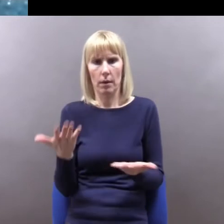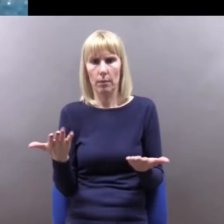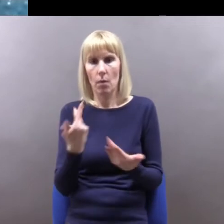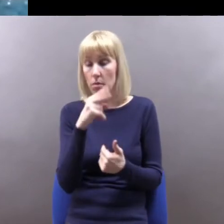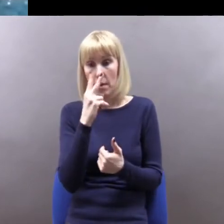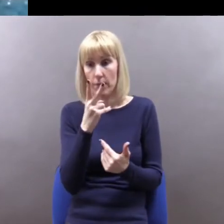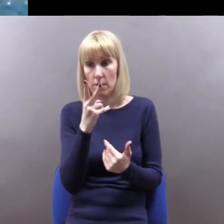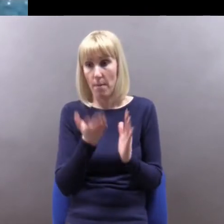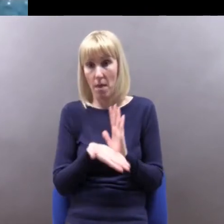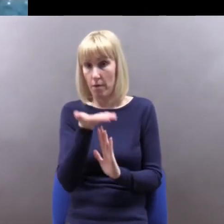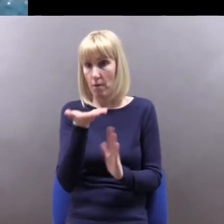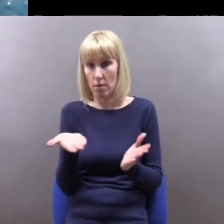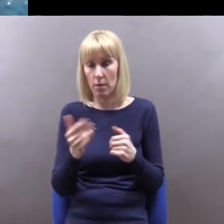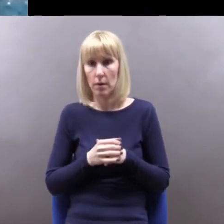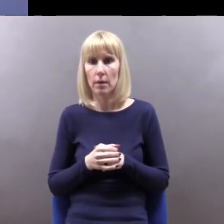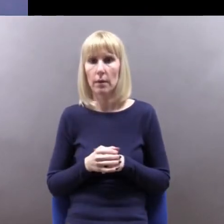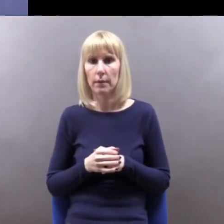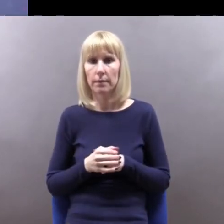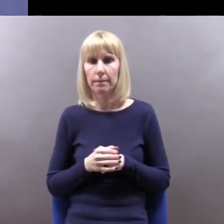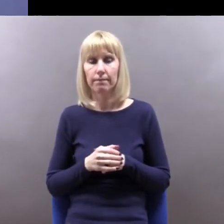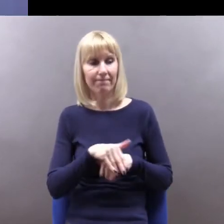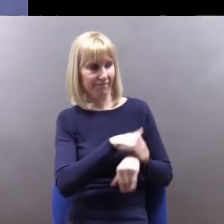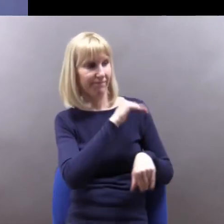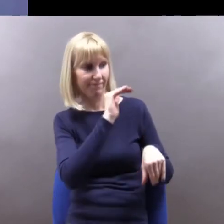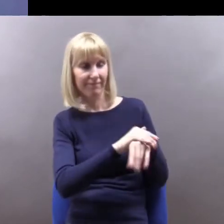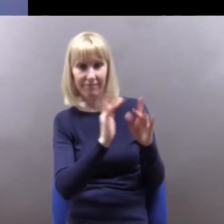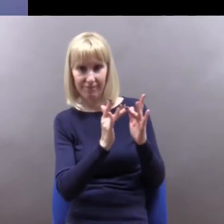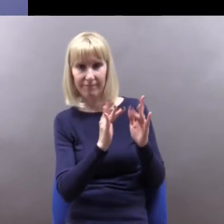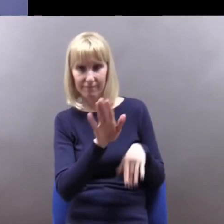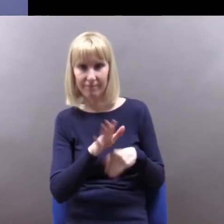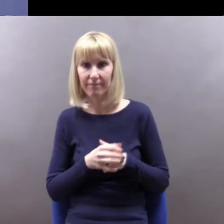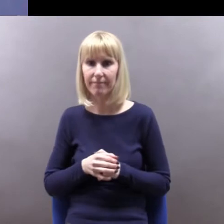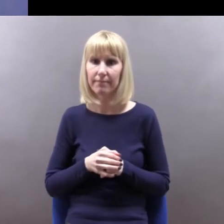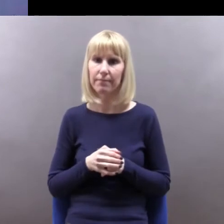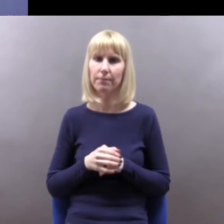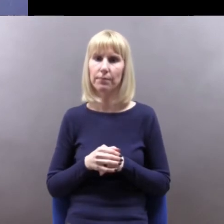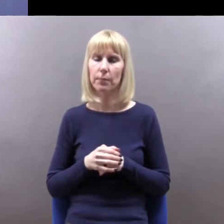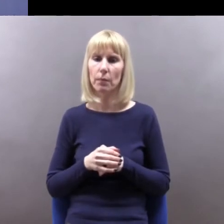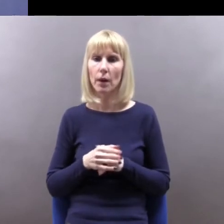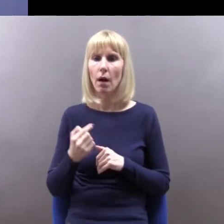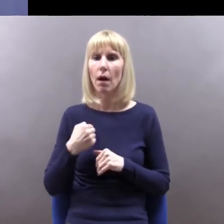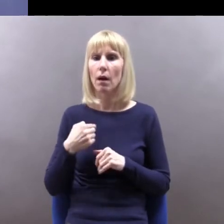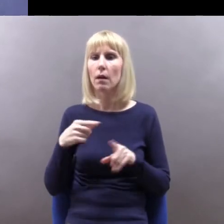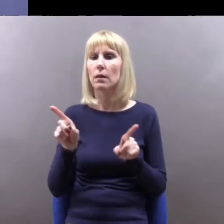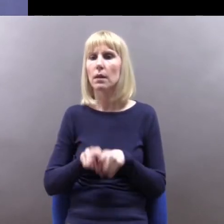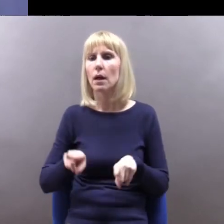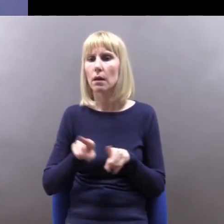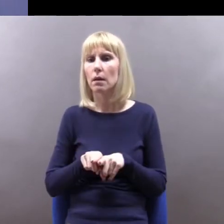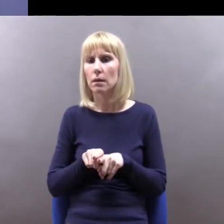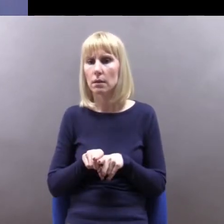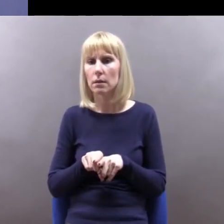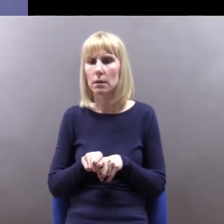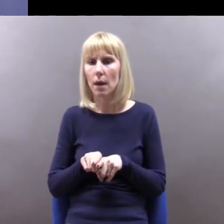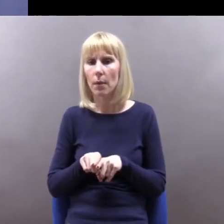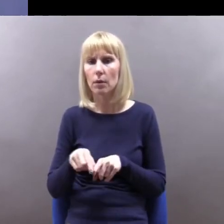platformy nie widzę. Zgadza się. Zgadza się i są takie sytuacje. Ja też tutaj się spotkałem właśnie